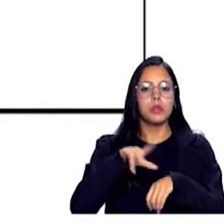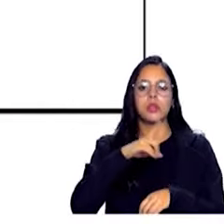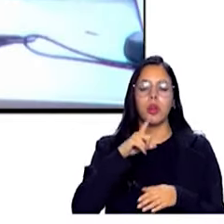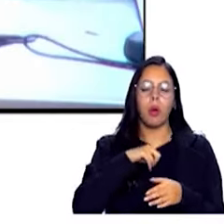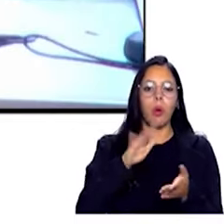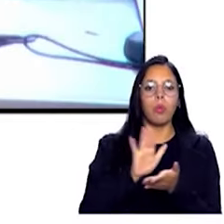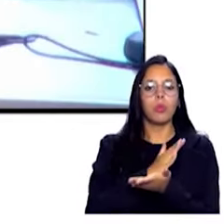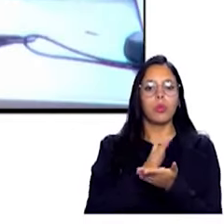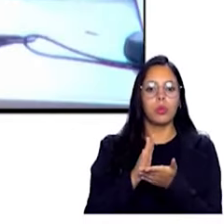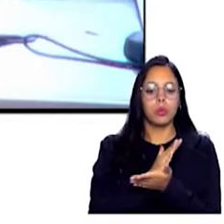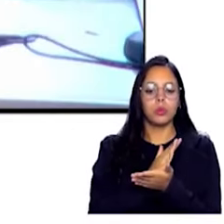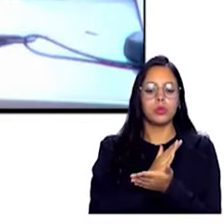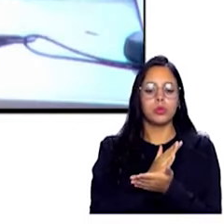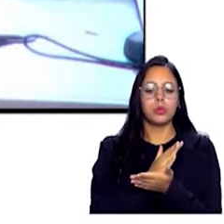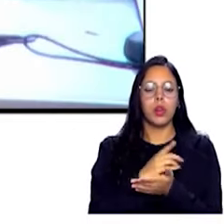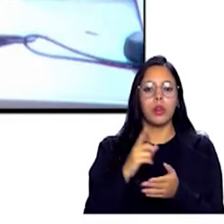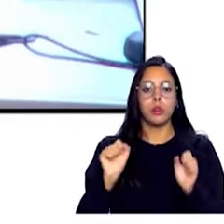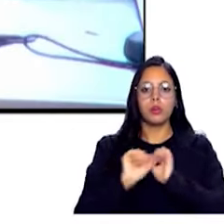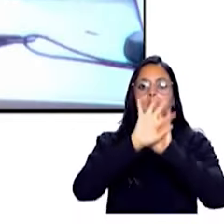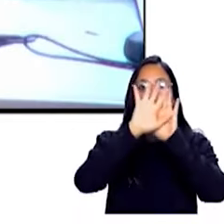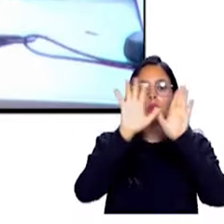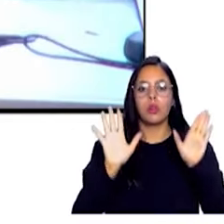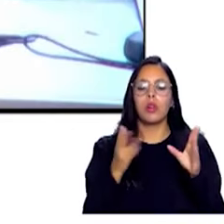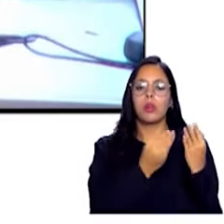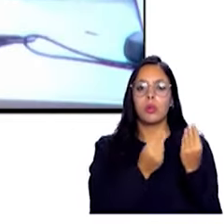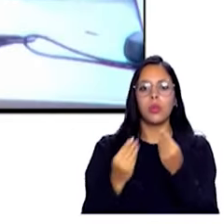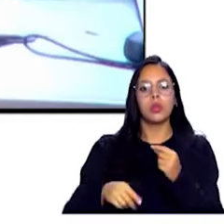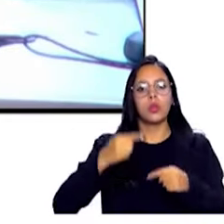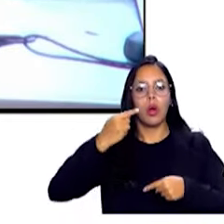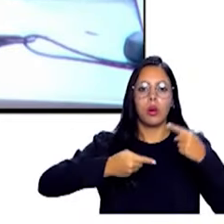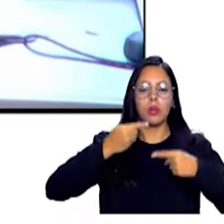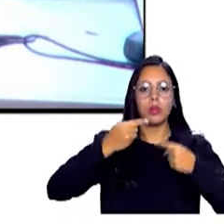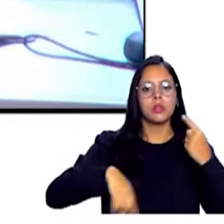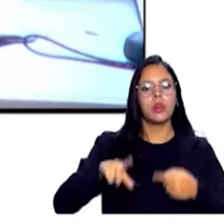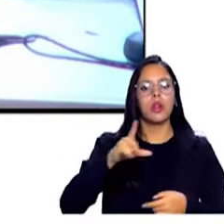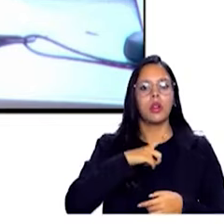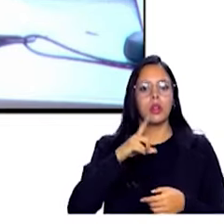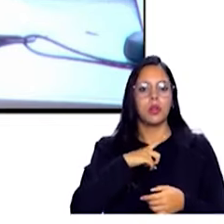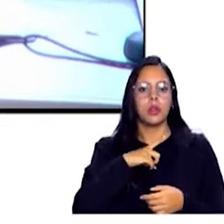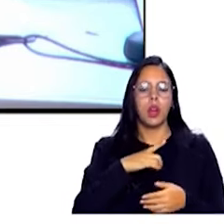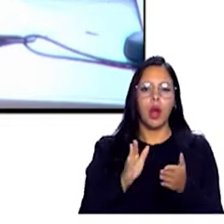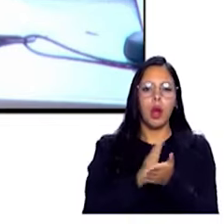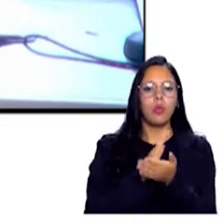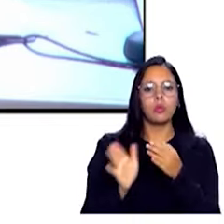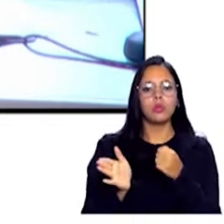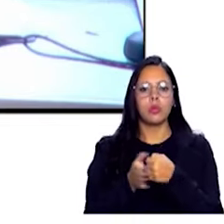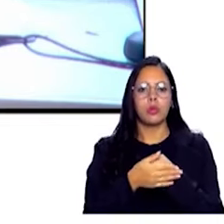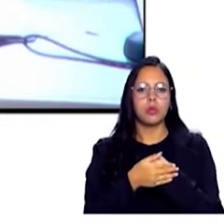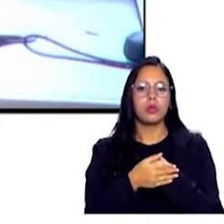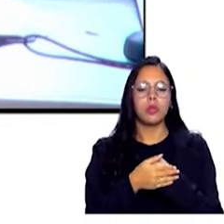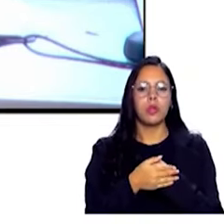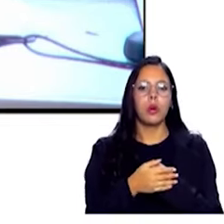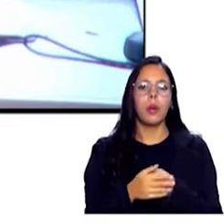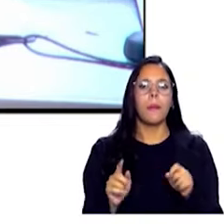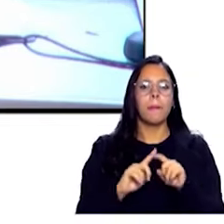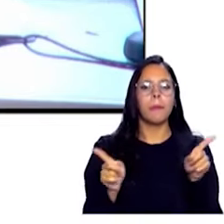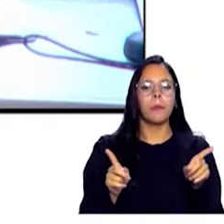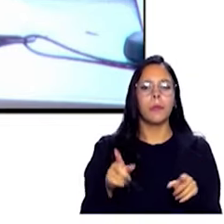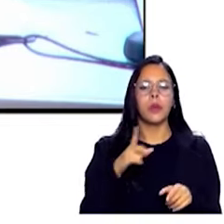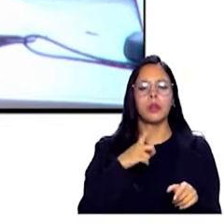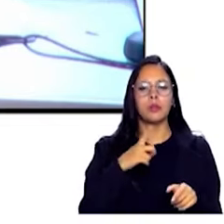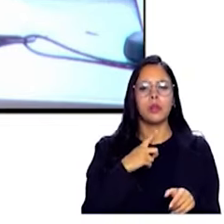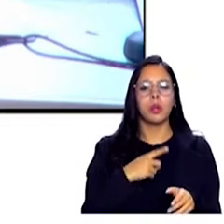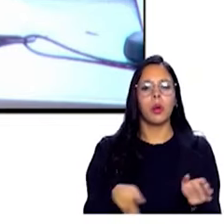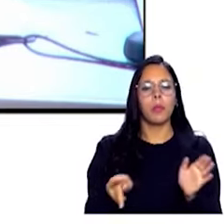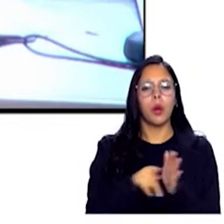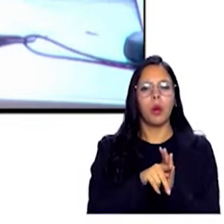débats qui sont Secrets la possibilité pourquoi pas d'intégrer des opinions séparées ce n'est pas Encore